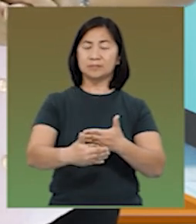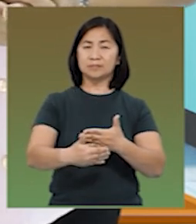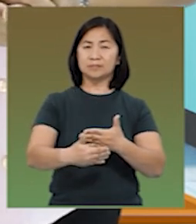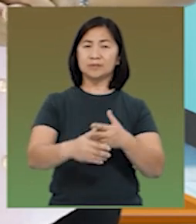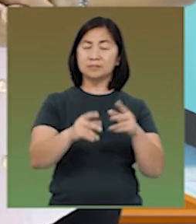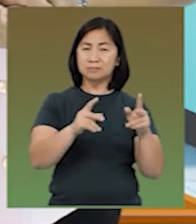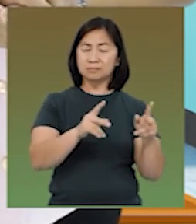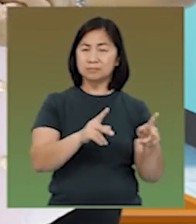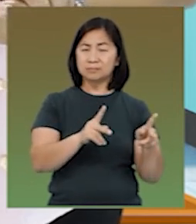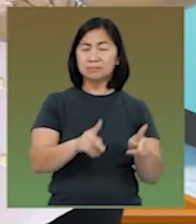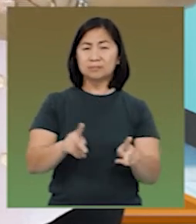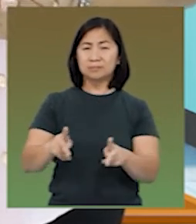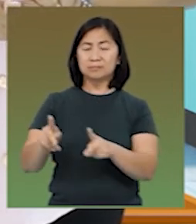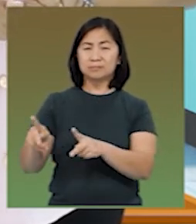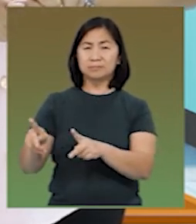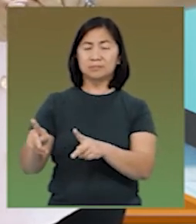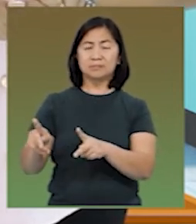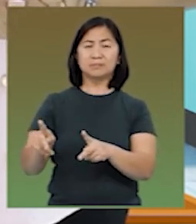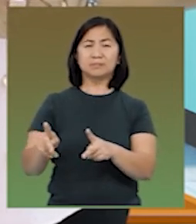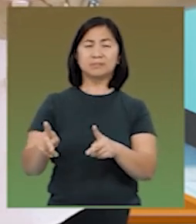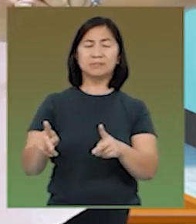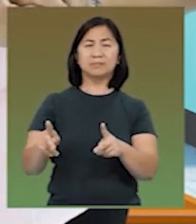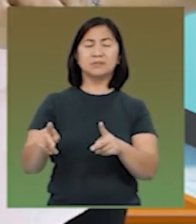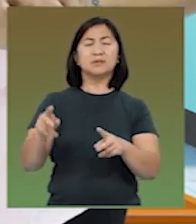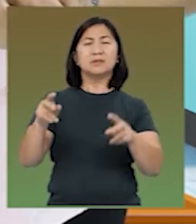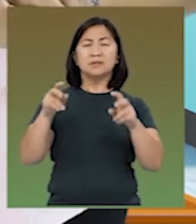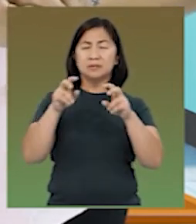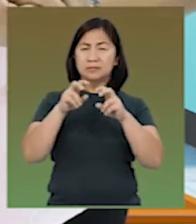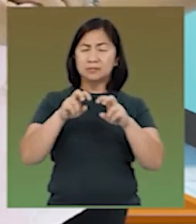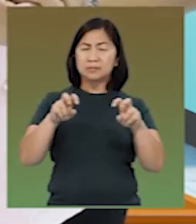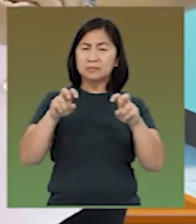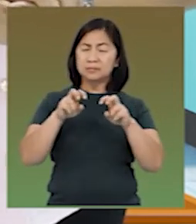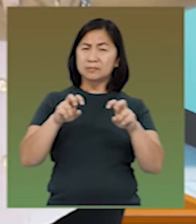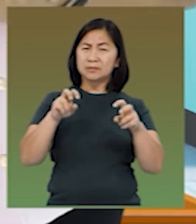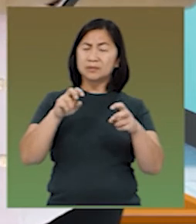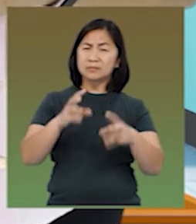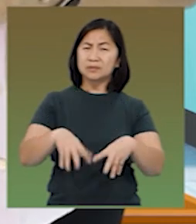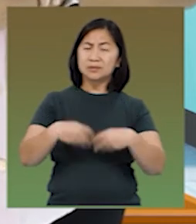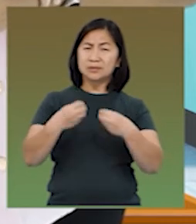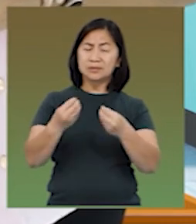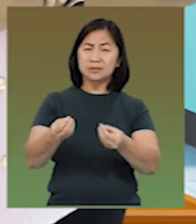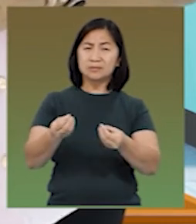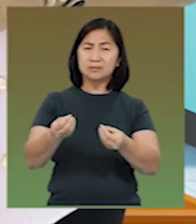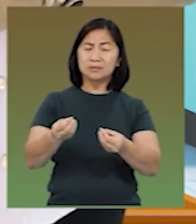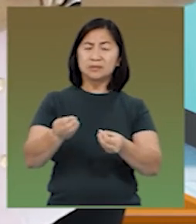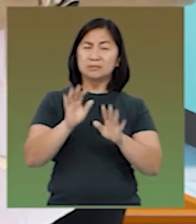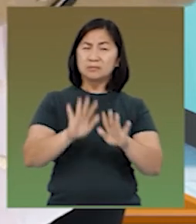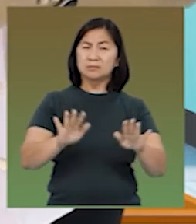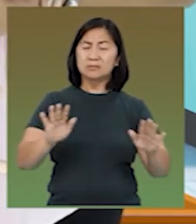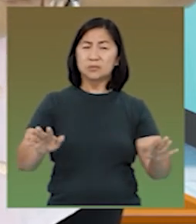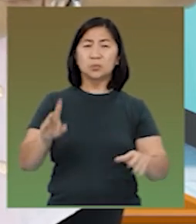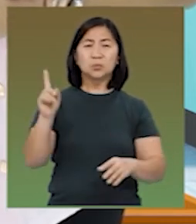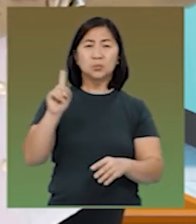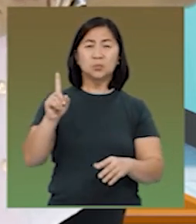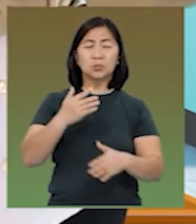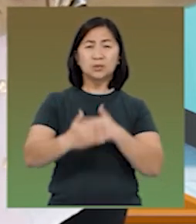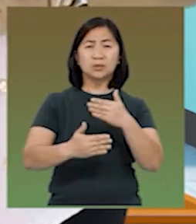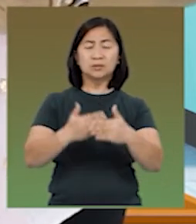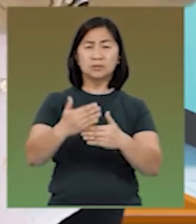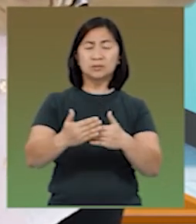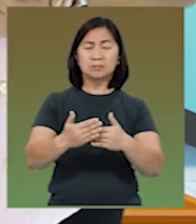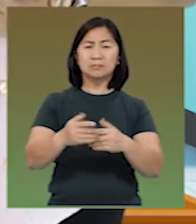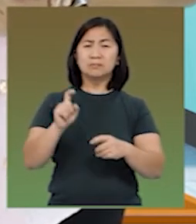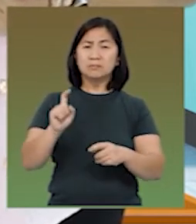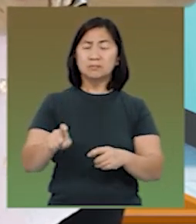Next, ang plan. Suriing mabuti ang mga given. Sa palagay nyo, kids, anong